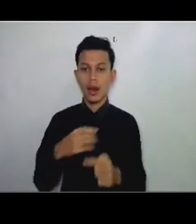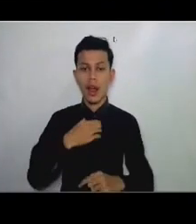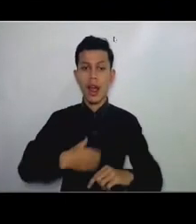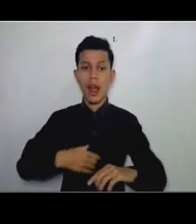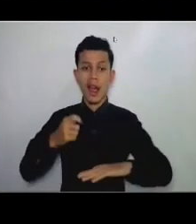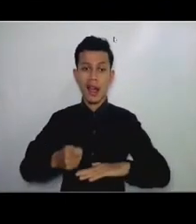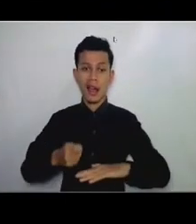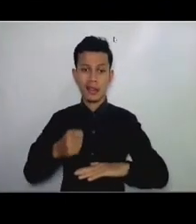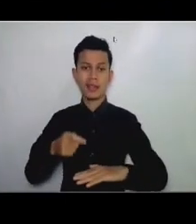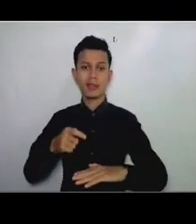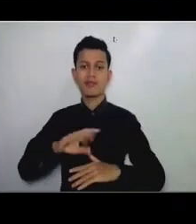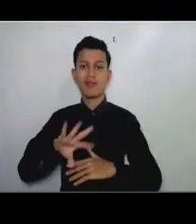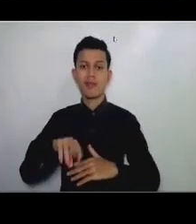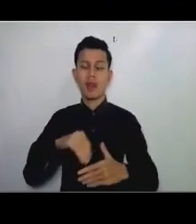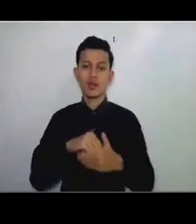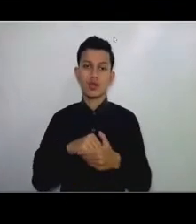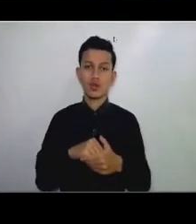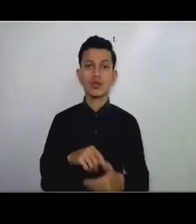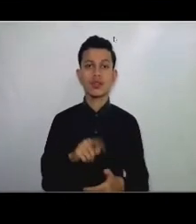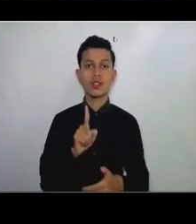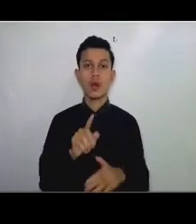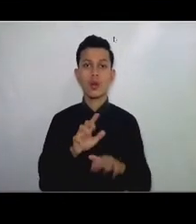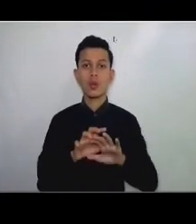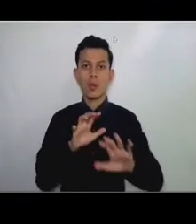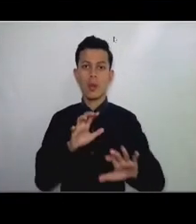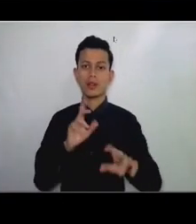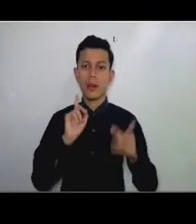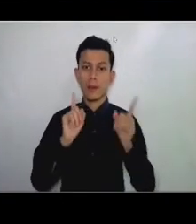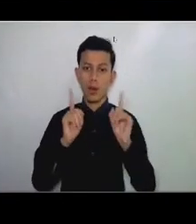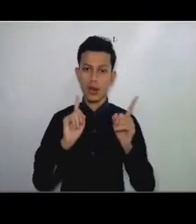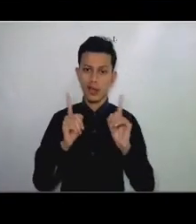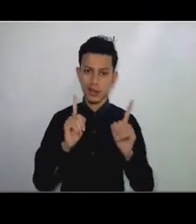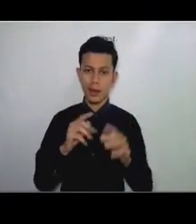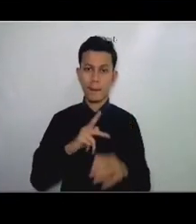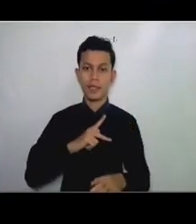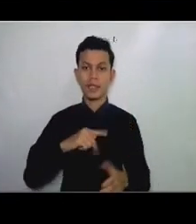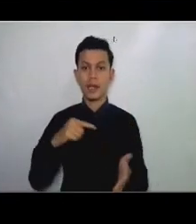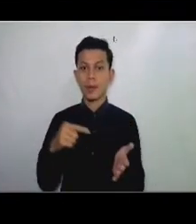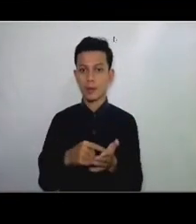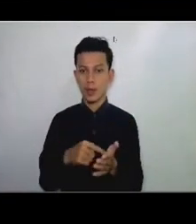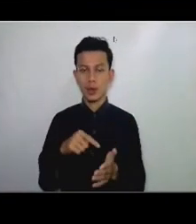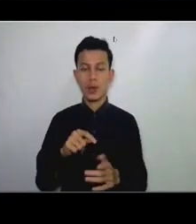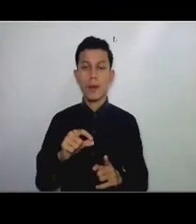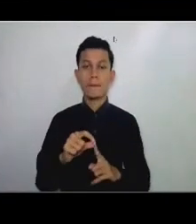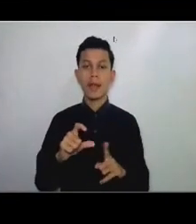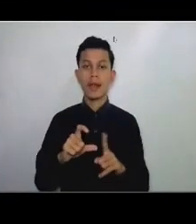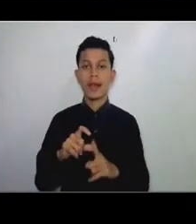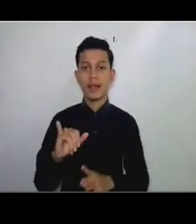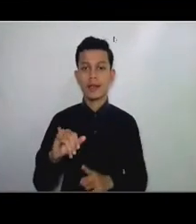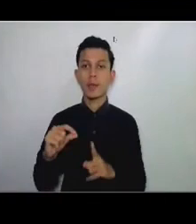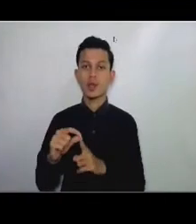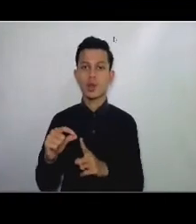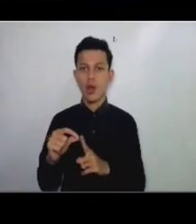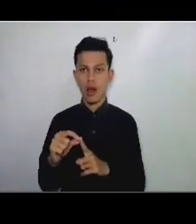terlapor berafiliasi dengan salah satu partai politik peserta Pemilu yaitu PDI